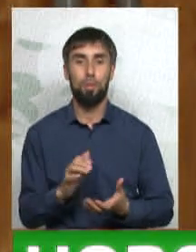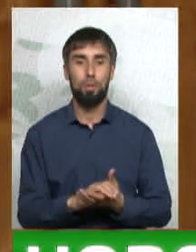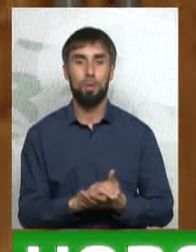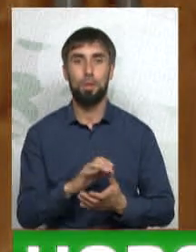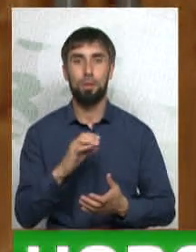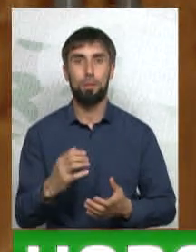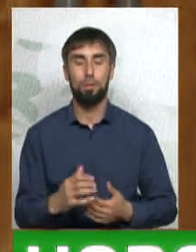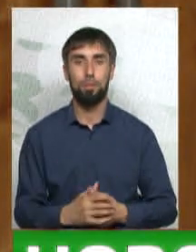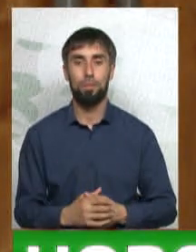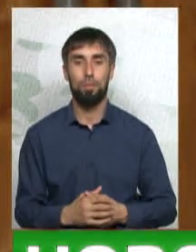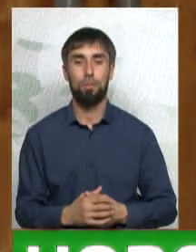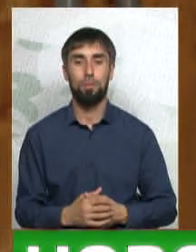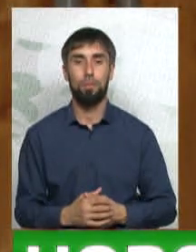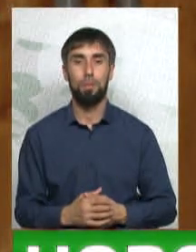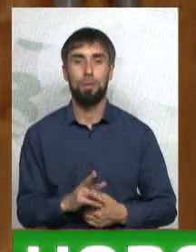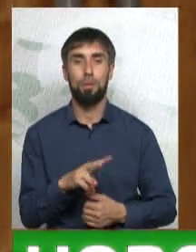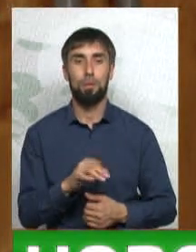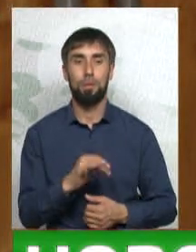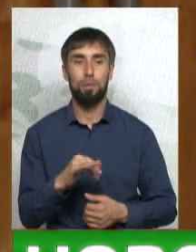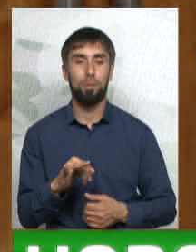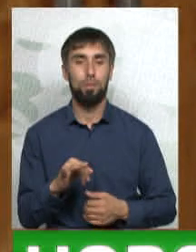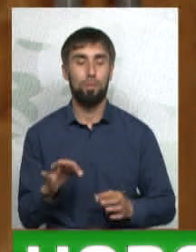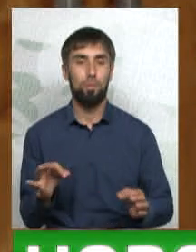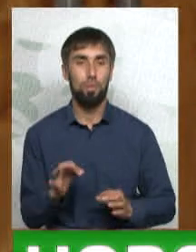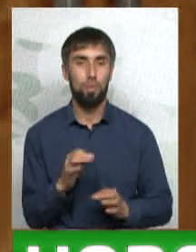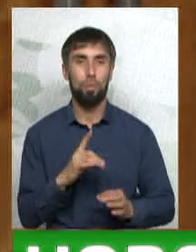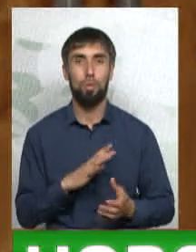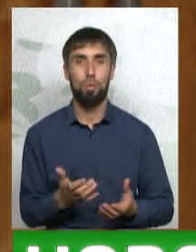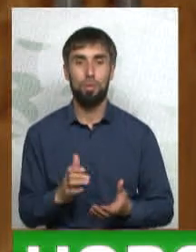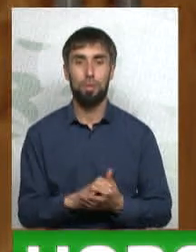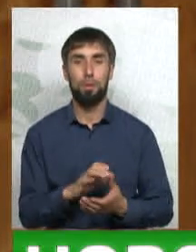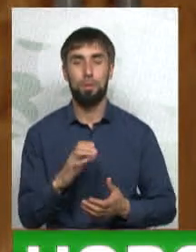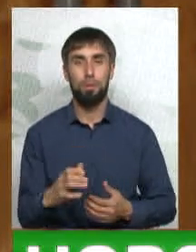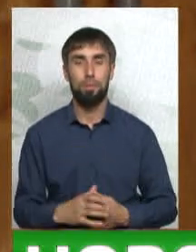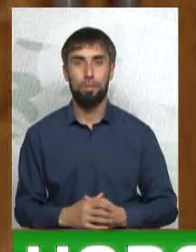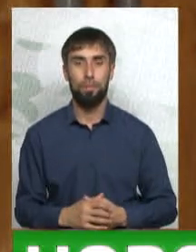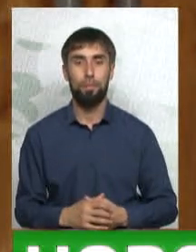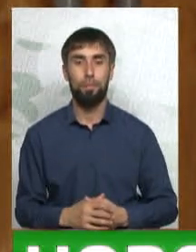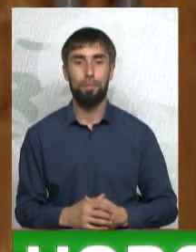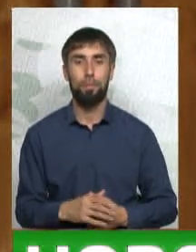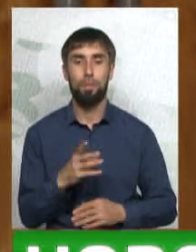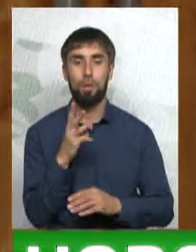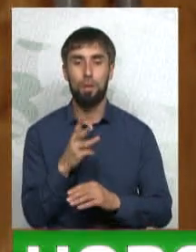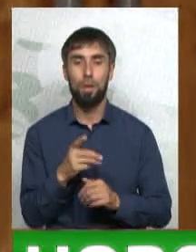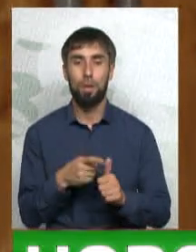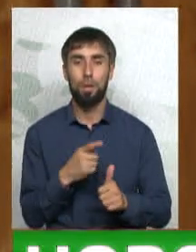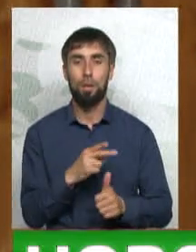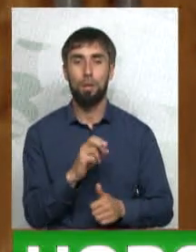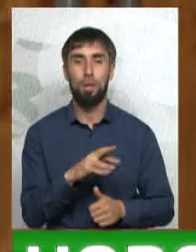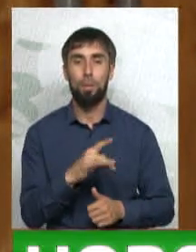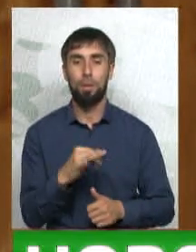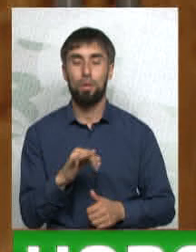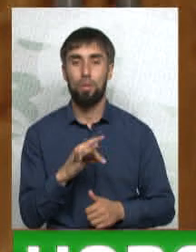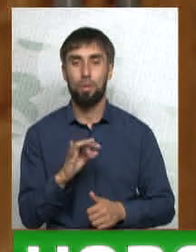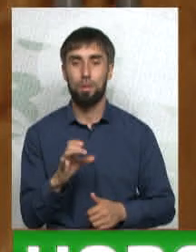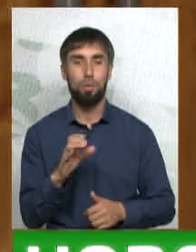познакомить с классической музыкой, чтобы познакомить с камерным оркестром